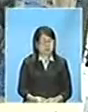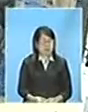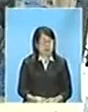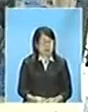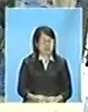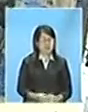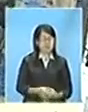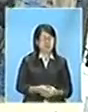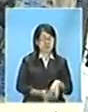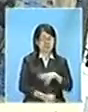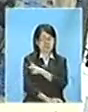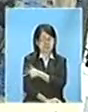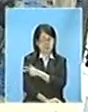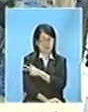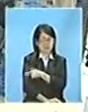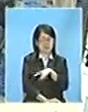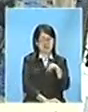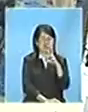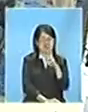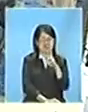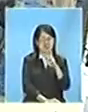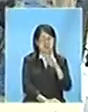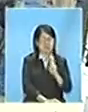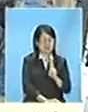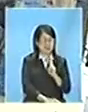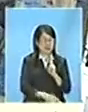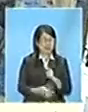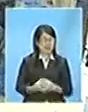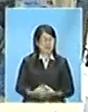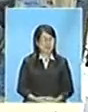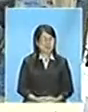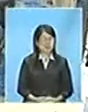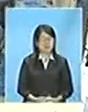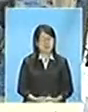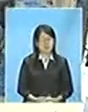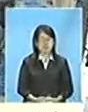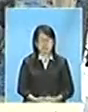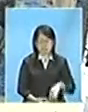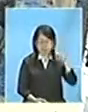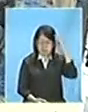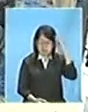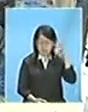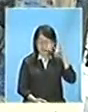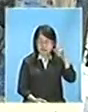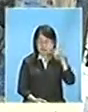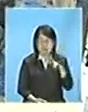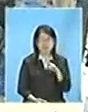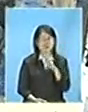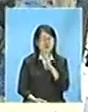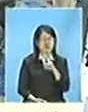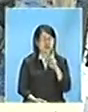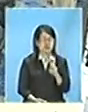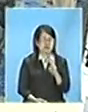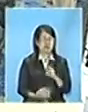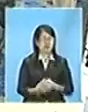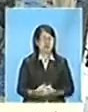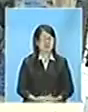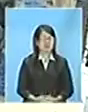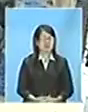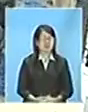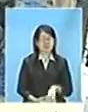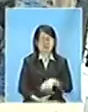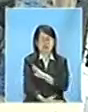ศาสตราจารย์วิรัตพาณิชพงศ์พลอากาศเอกวีรศักดิ์คงวีรวิทย์คงศักดิ์รอง